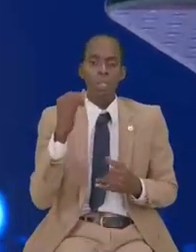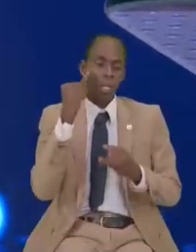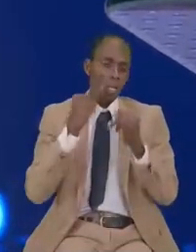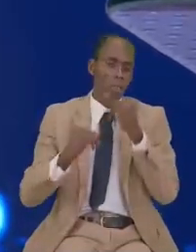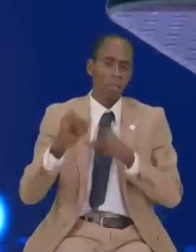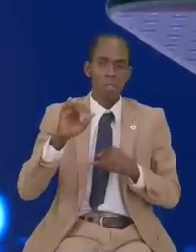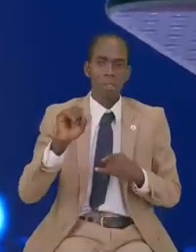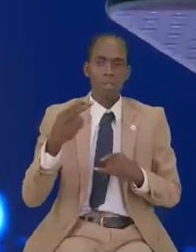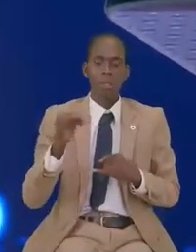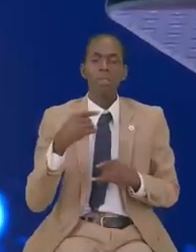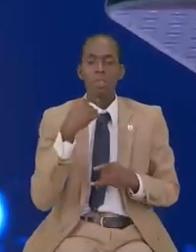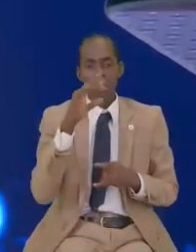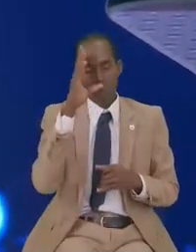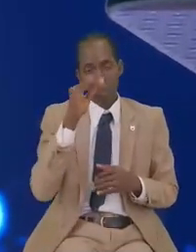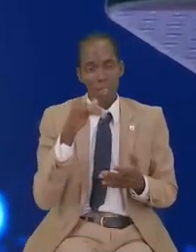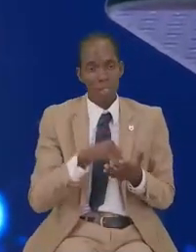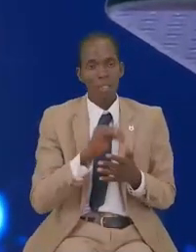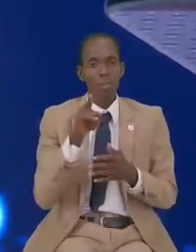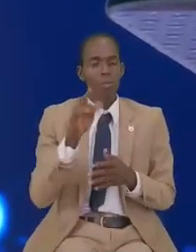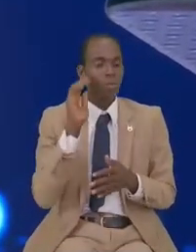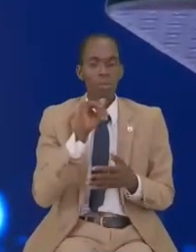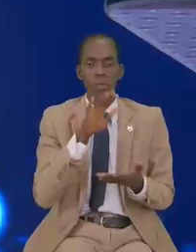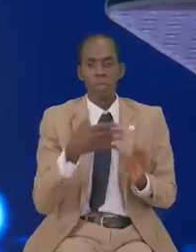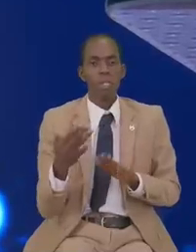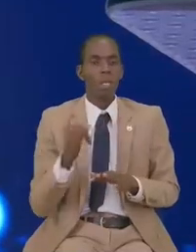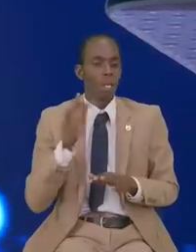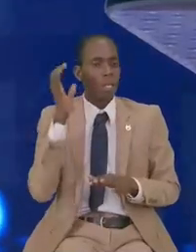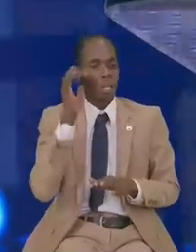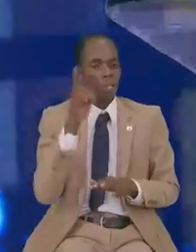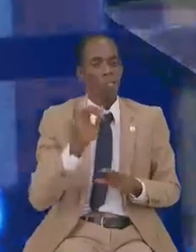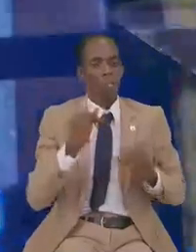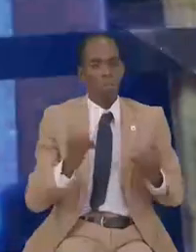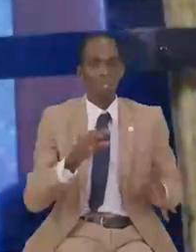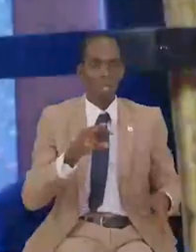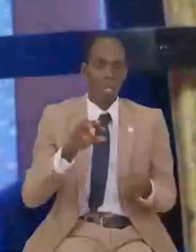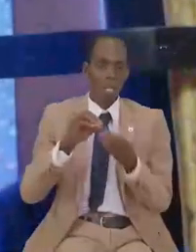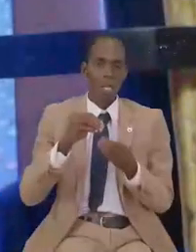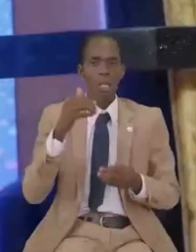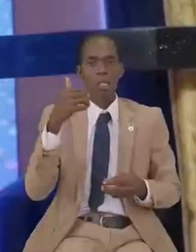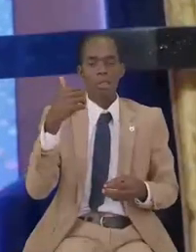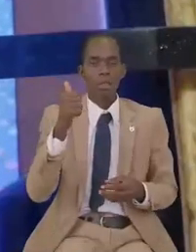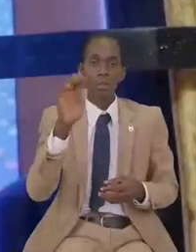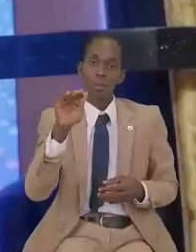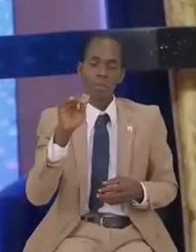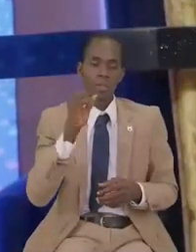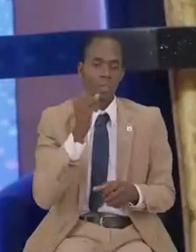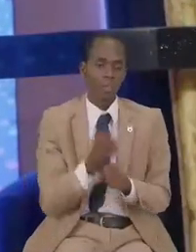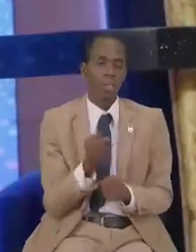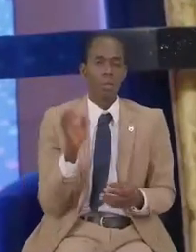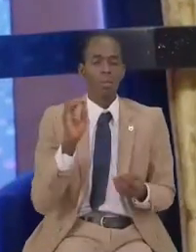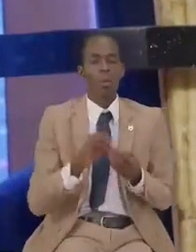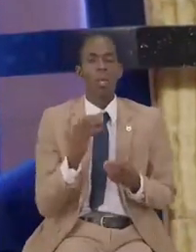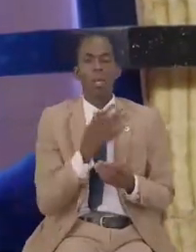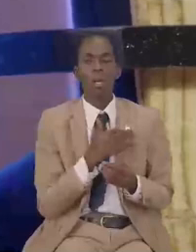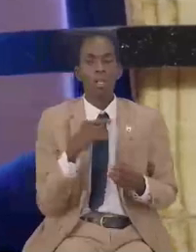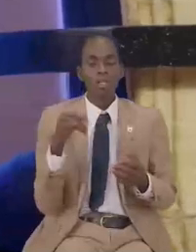dire que je vais le guérir, je lui donne 15 années supplémentaires. Et